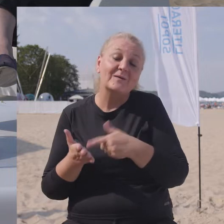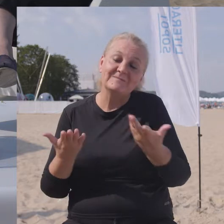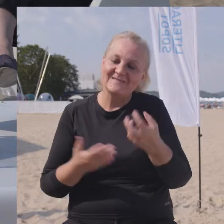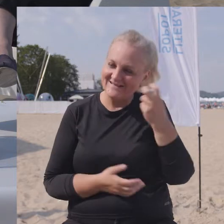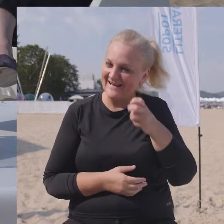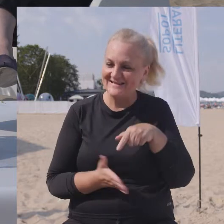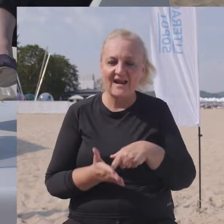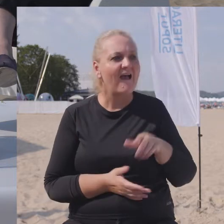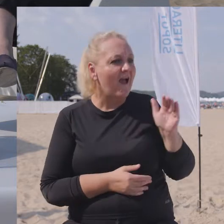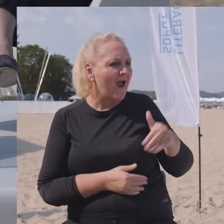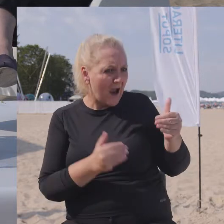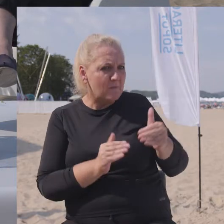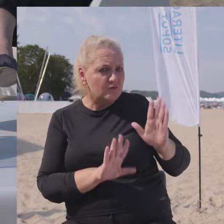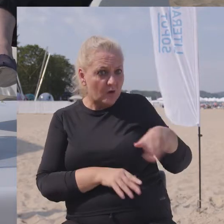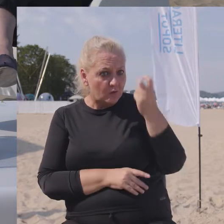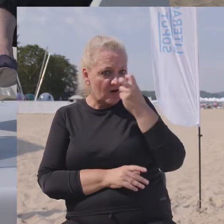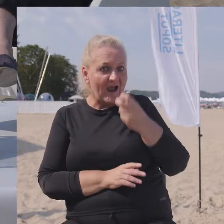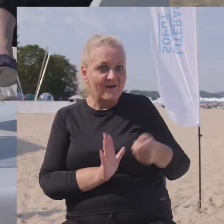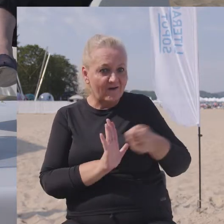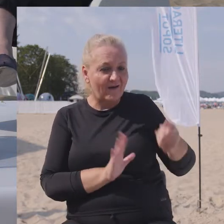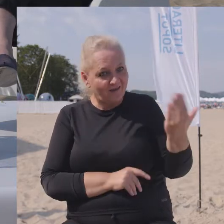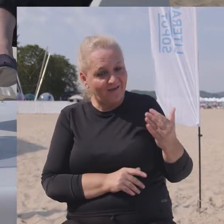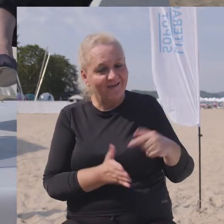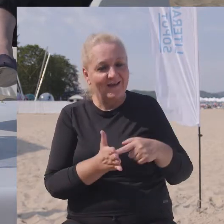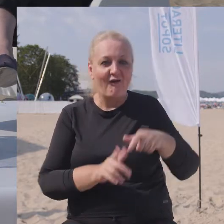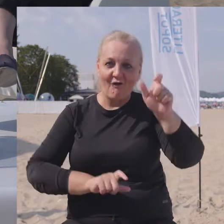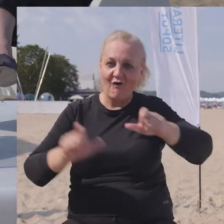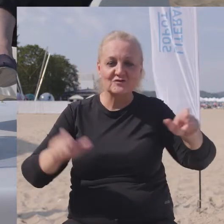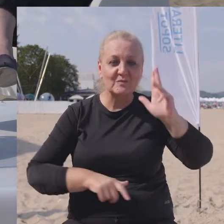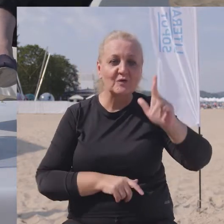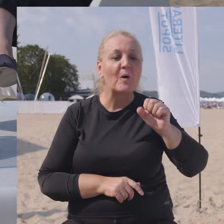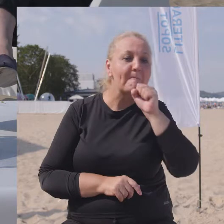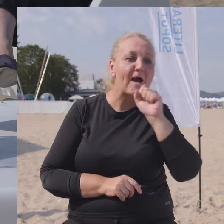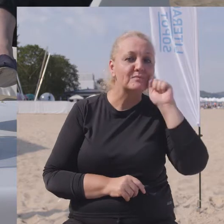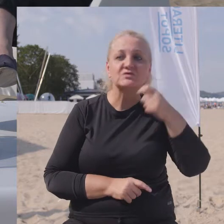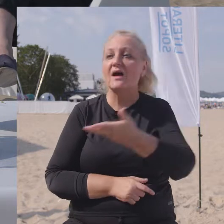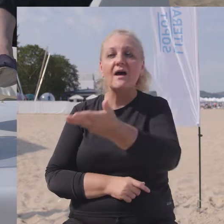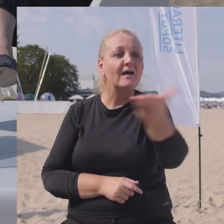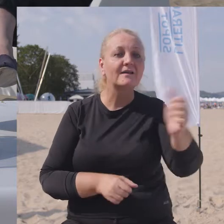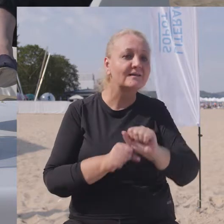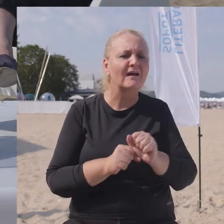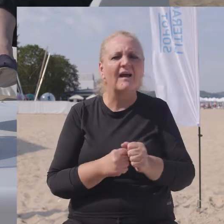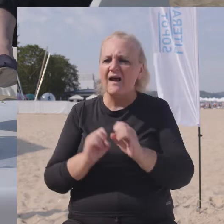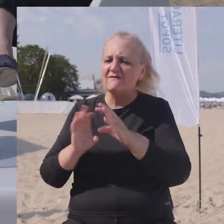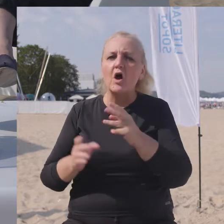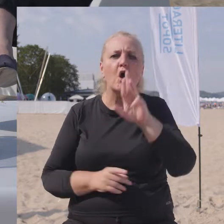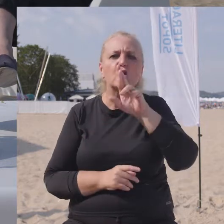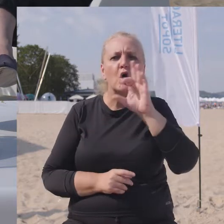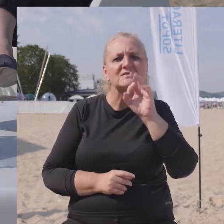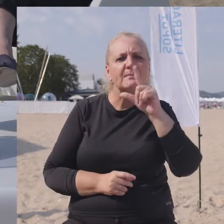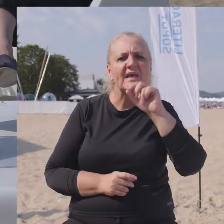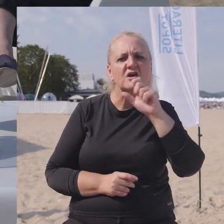temat jako nie, pisarka, to może żeby przyjrzeć to jest się. Ciekawe. Mamy tutaj też na pewno osoby będące dziadkami, więc jaka jest definicja? Znaczy w